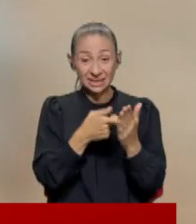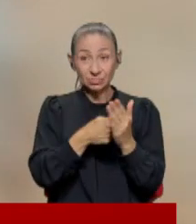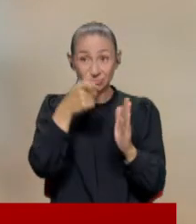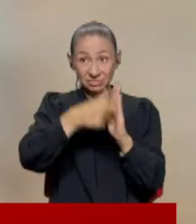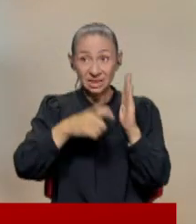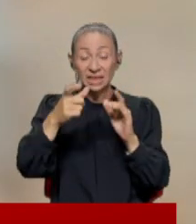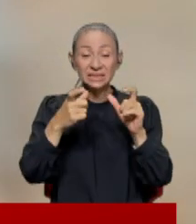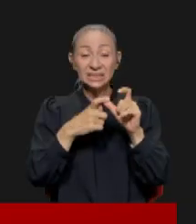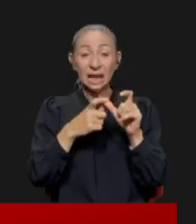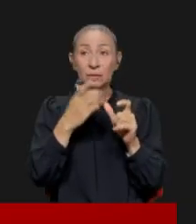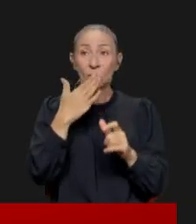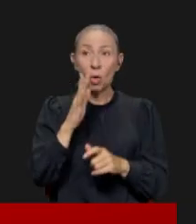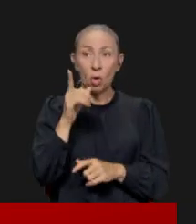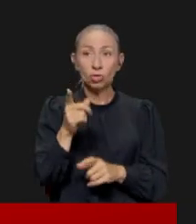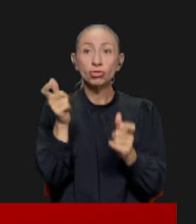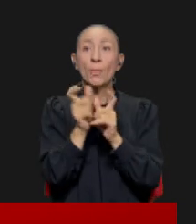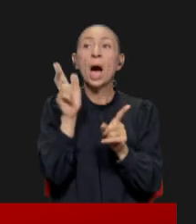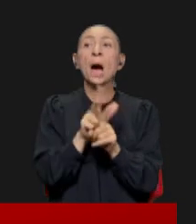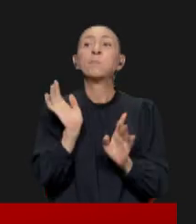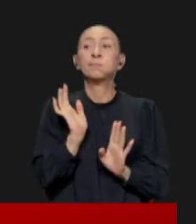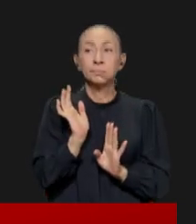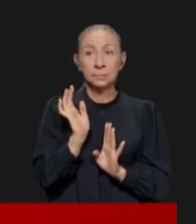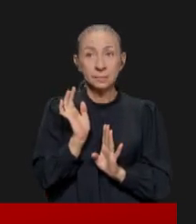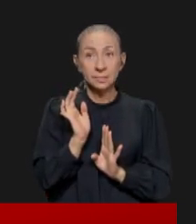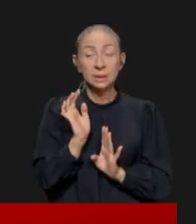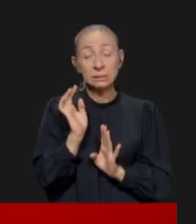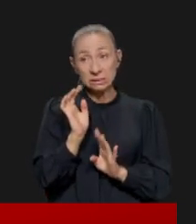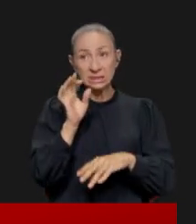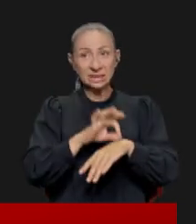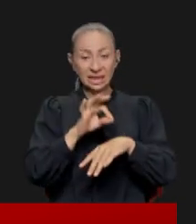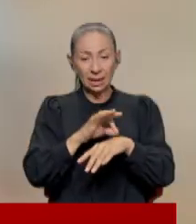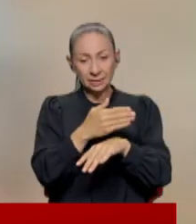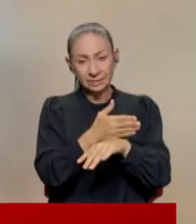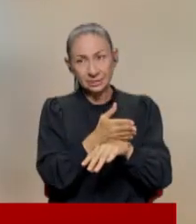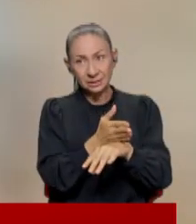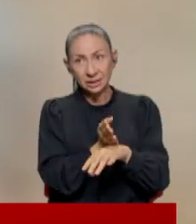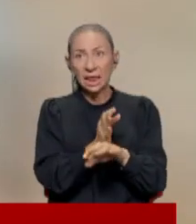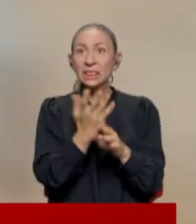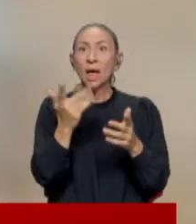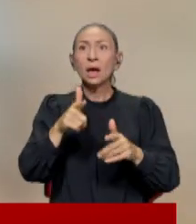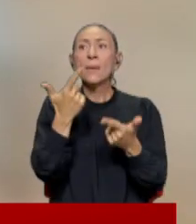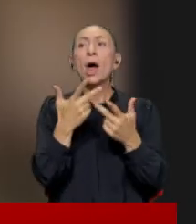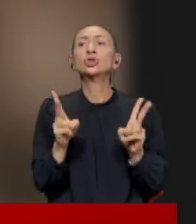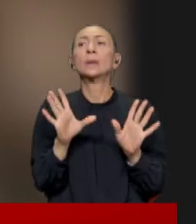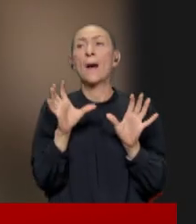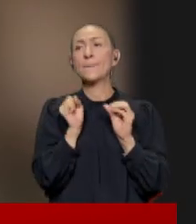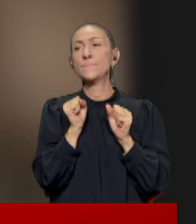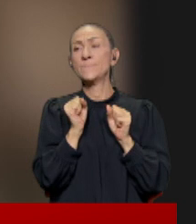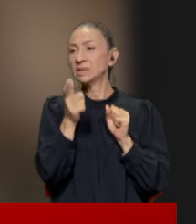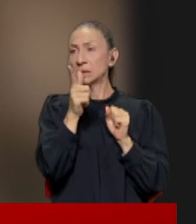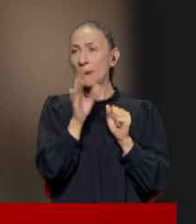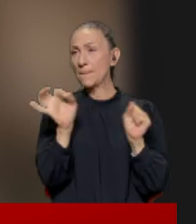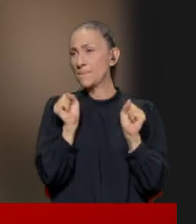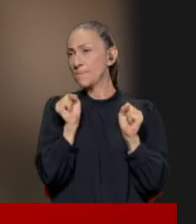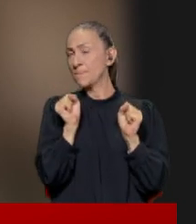arasında Selin Sayekböke henüz toplantıya bağlanmamıştı. Dakikalar ilerledikçe ne kamerası açıldı ne sesi